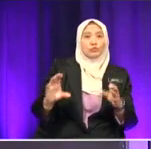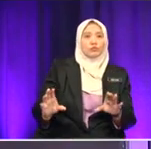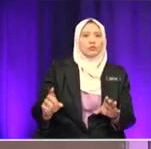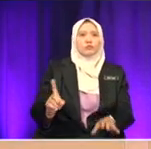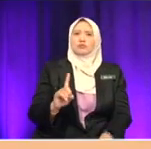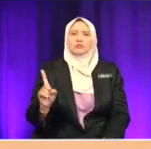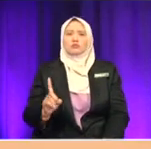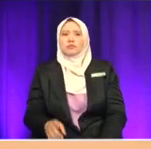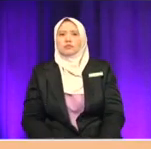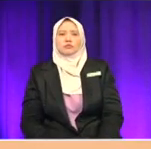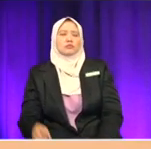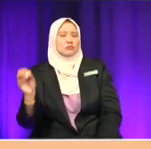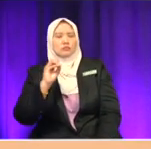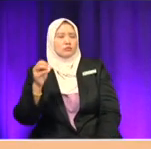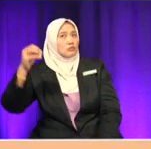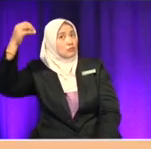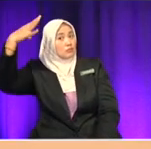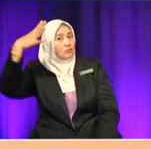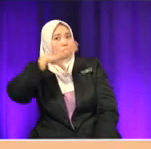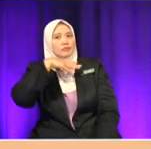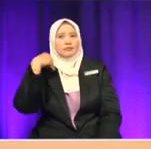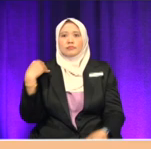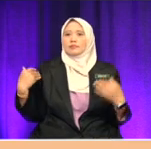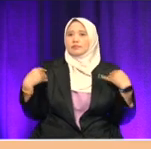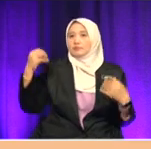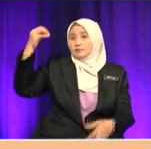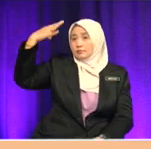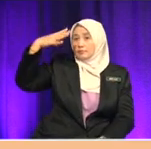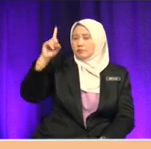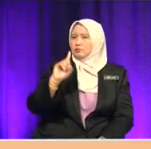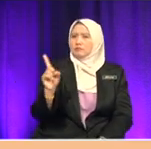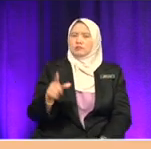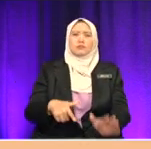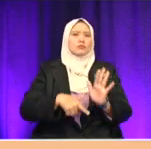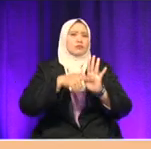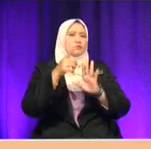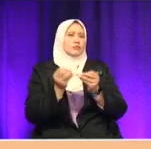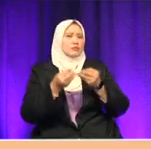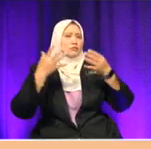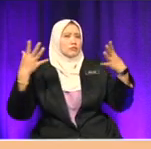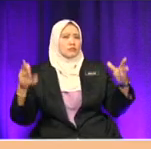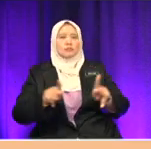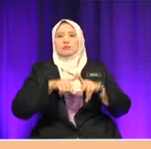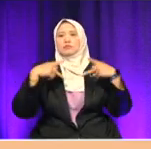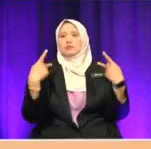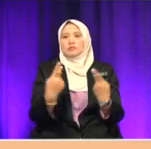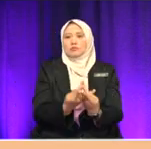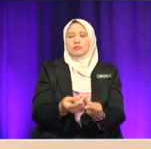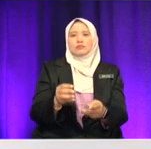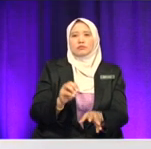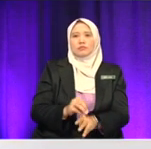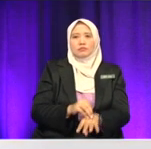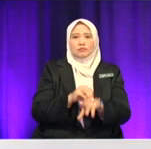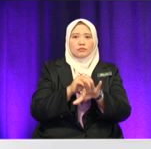antara keadaan tiada cahaya dan keadaan yang ada cahaya, yang manakah lebih banyak koloni mikroorganismanya? Dipersilakan, siapa nak